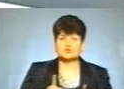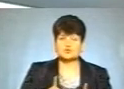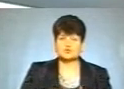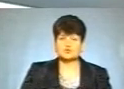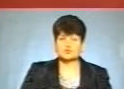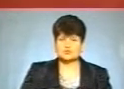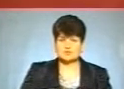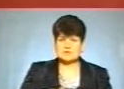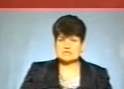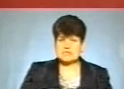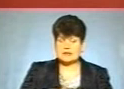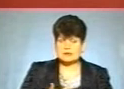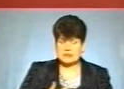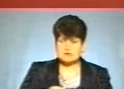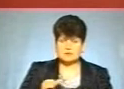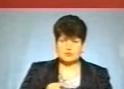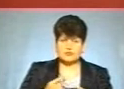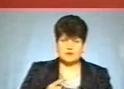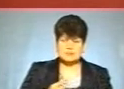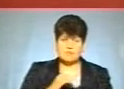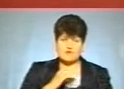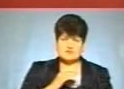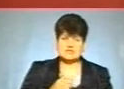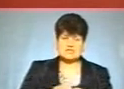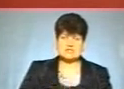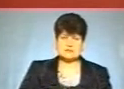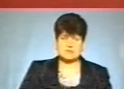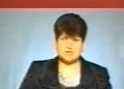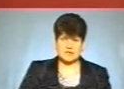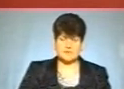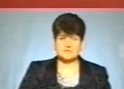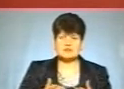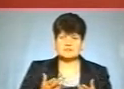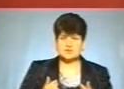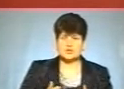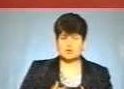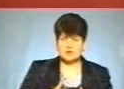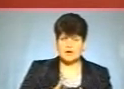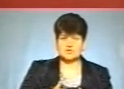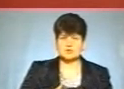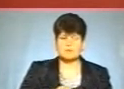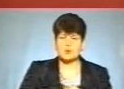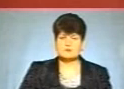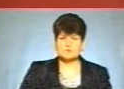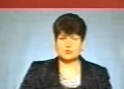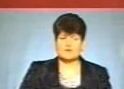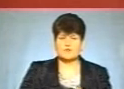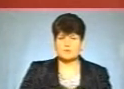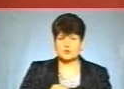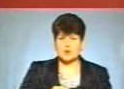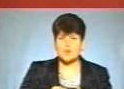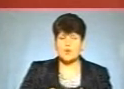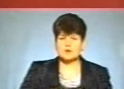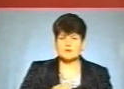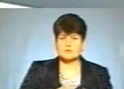стосується нас, я можу говорити тільки за професійні спілки, так, то, звичайно, наші профспілкові виборні органи, вони